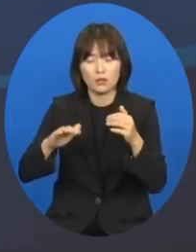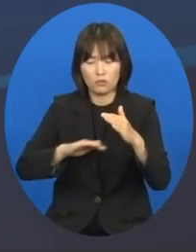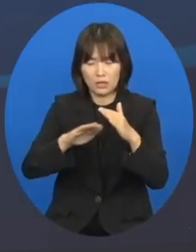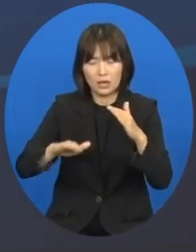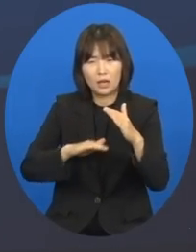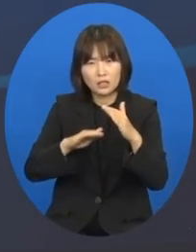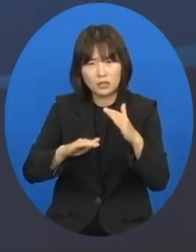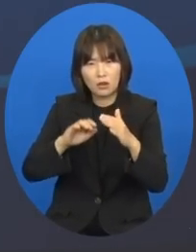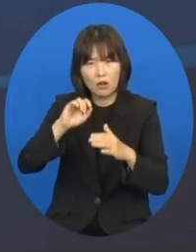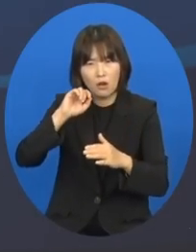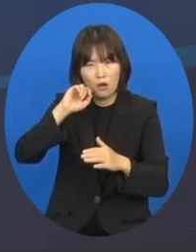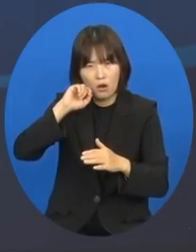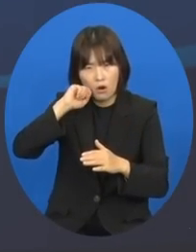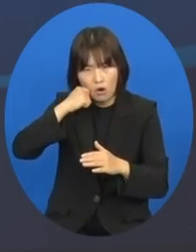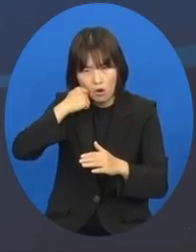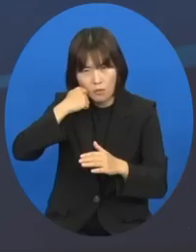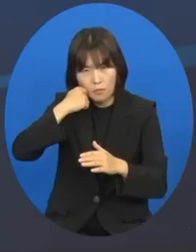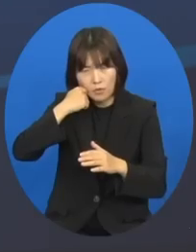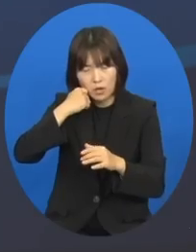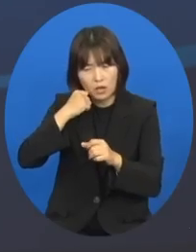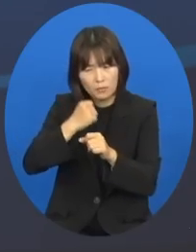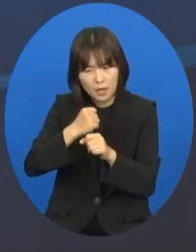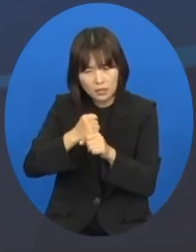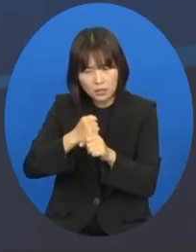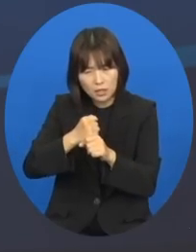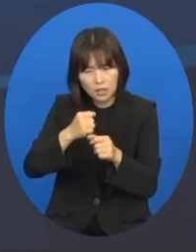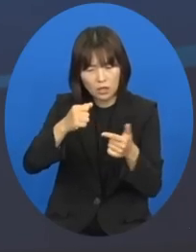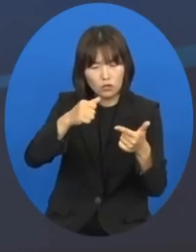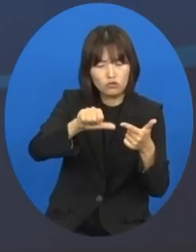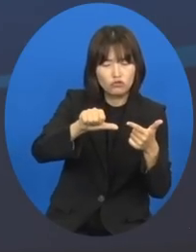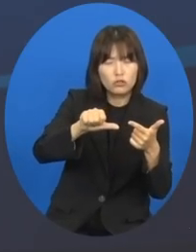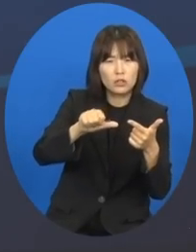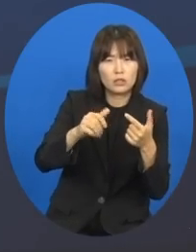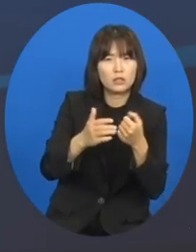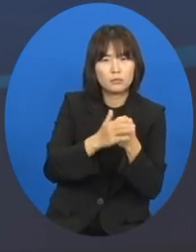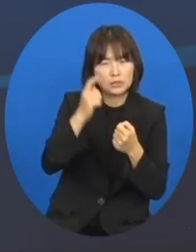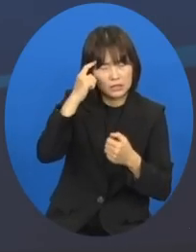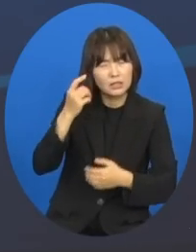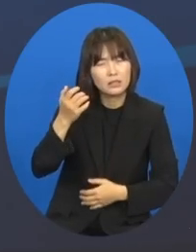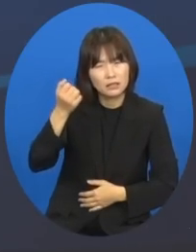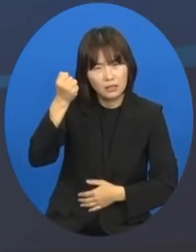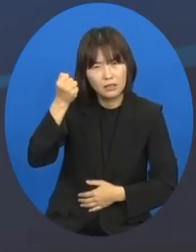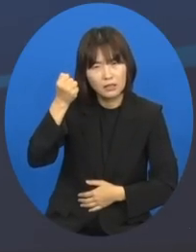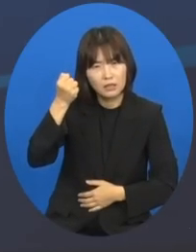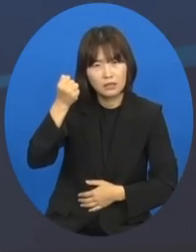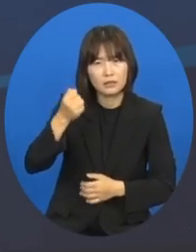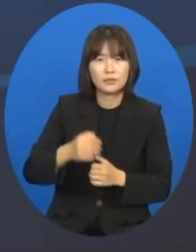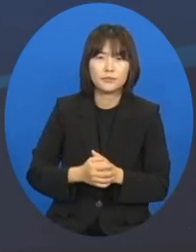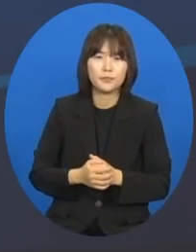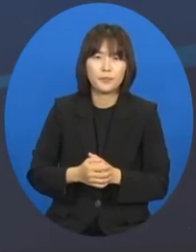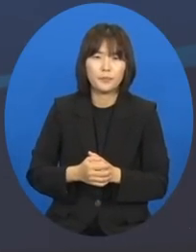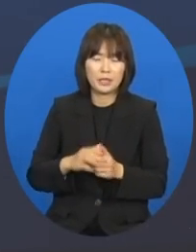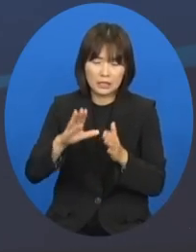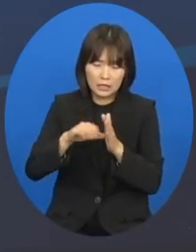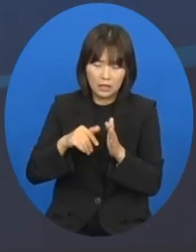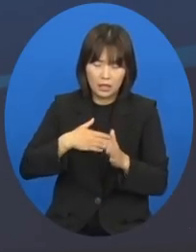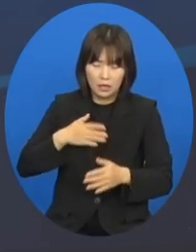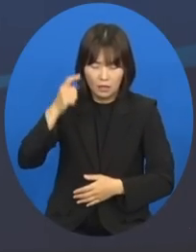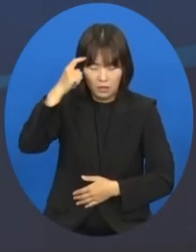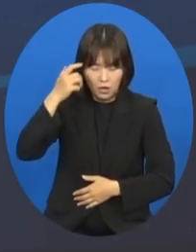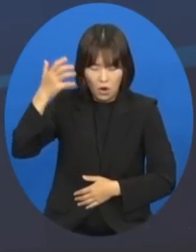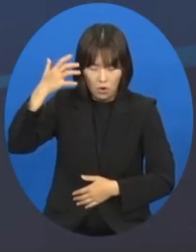어렵게 하는 것이 저 둘째 때문이라고 늘 생각했습니다 하나님 그러는 가운데 내 영혼은 피폐해졌고